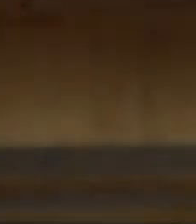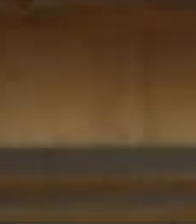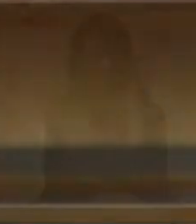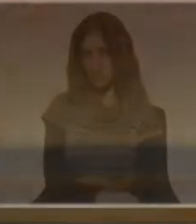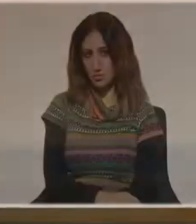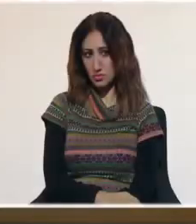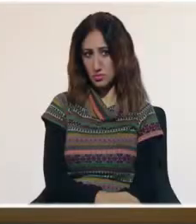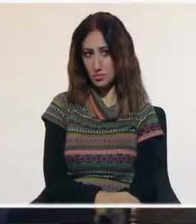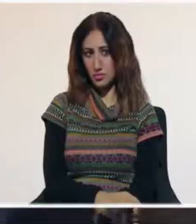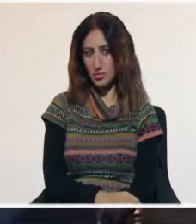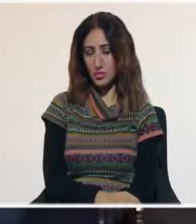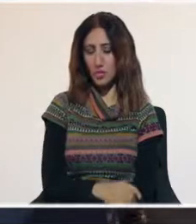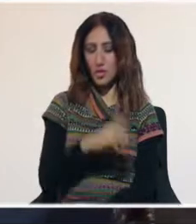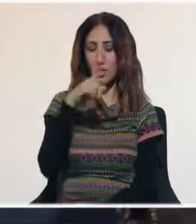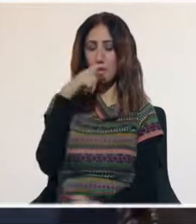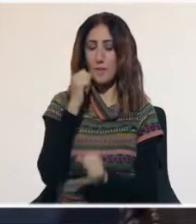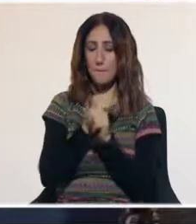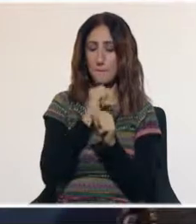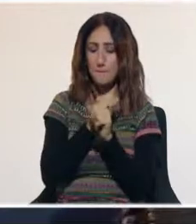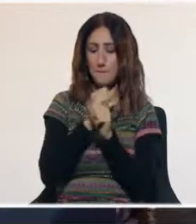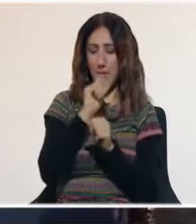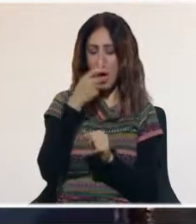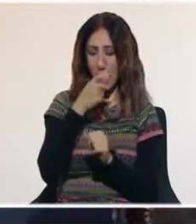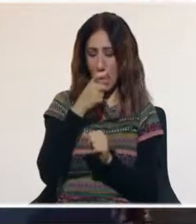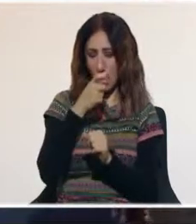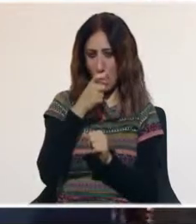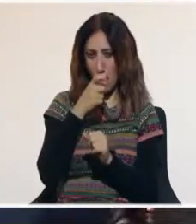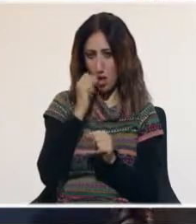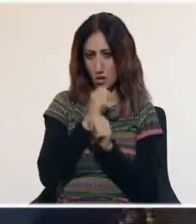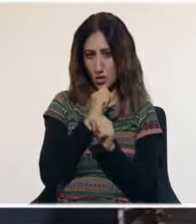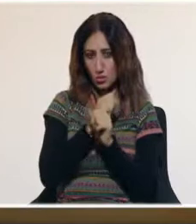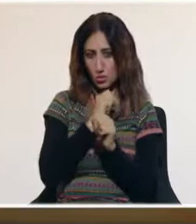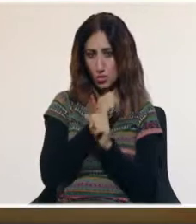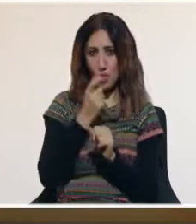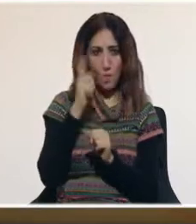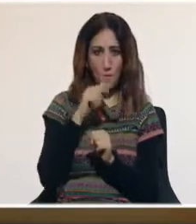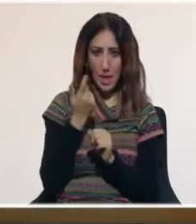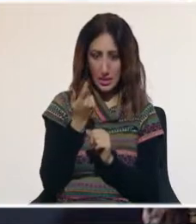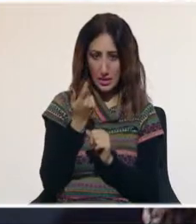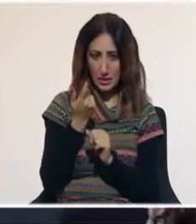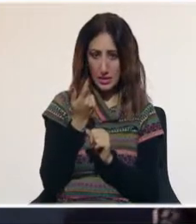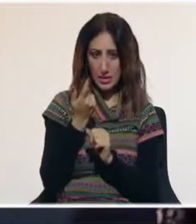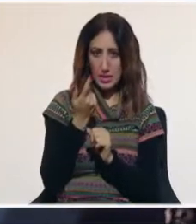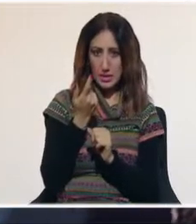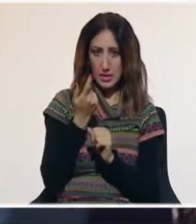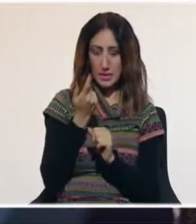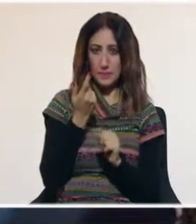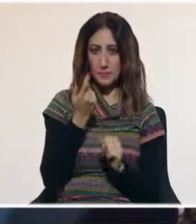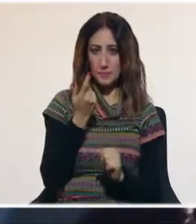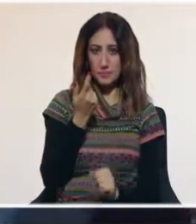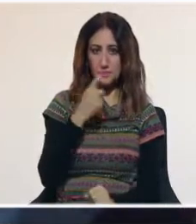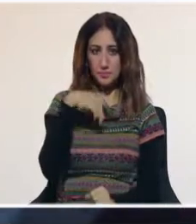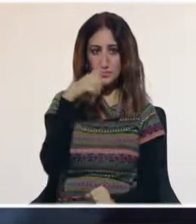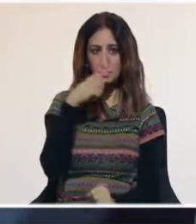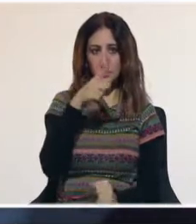طليق بيشتغل ايه كان؟ كان شغال على قهوة في القهاوي. وبعدين اللي حصل؟ اللي حصل لقيت ايه؟